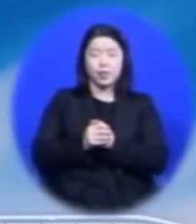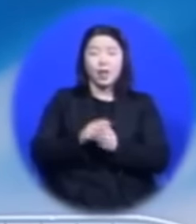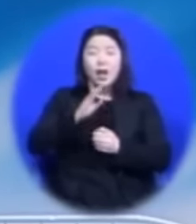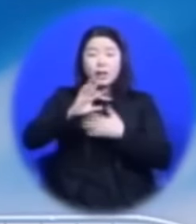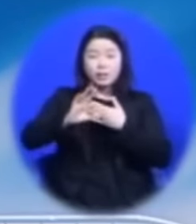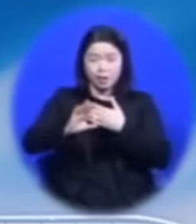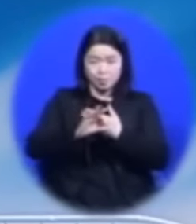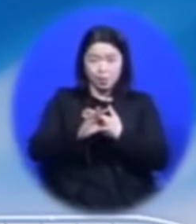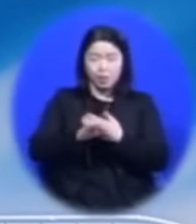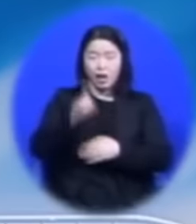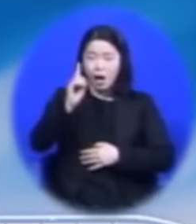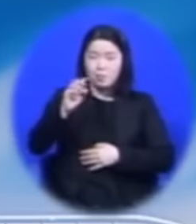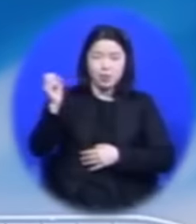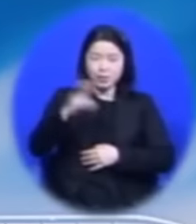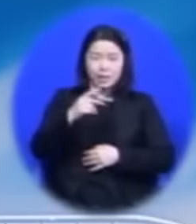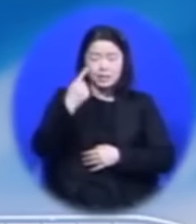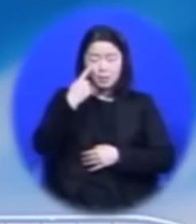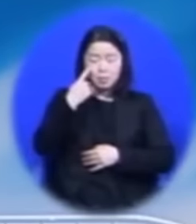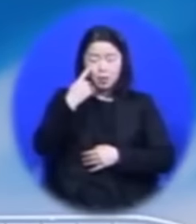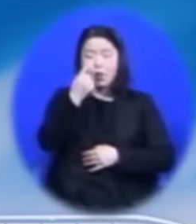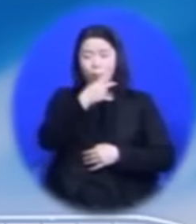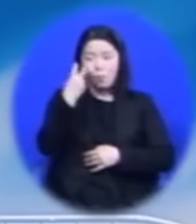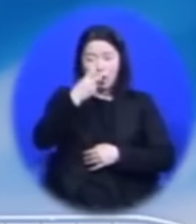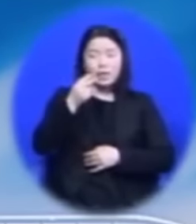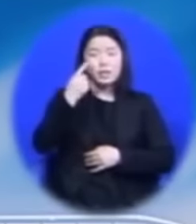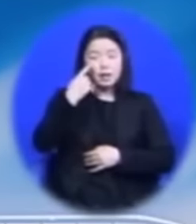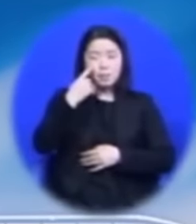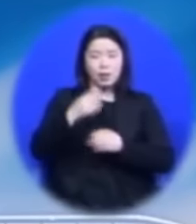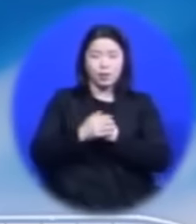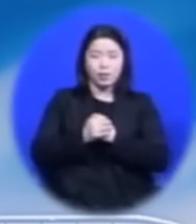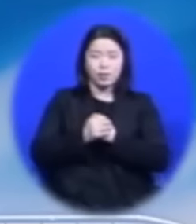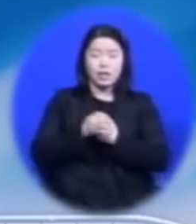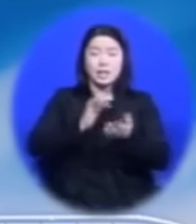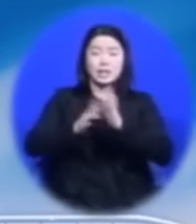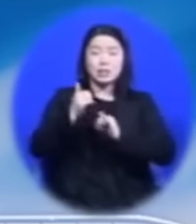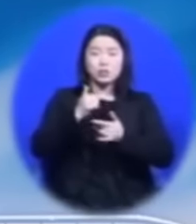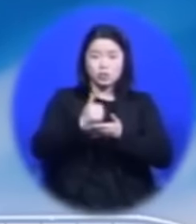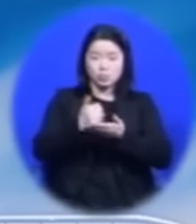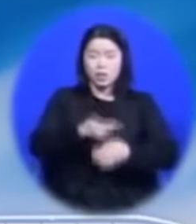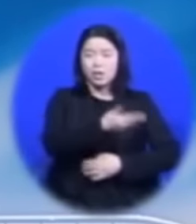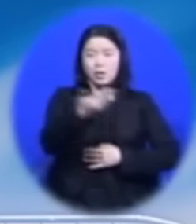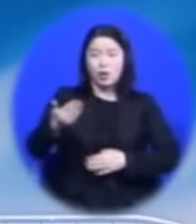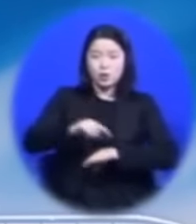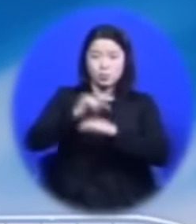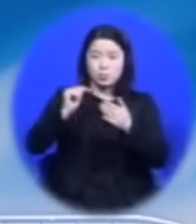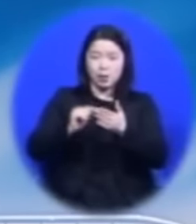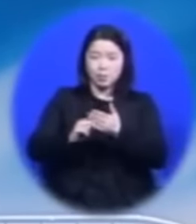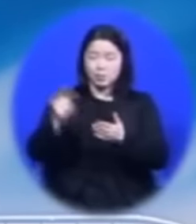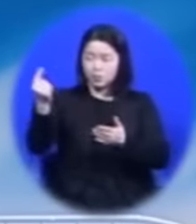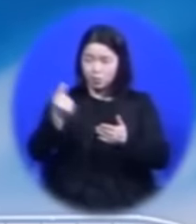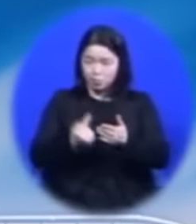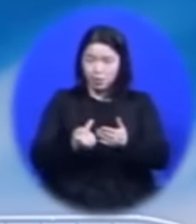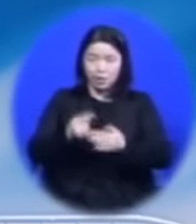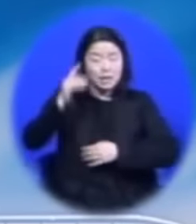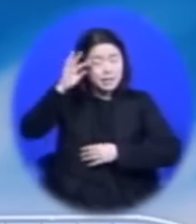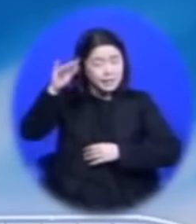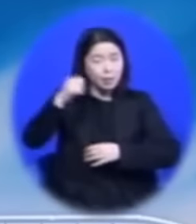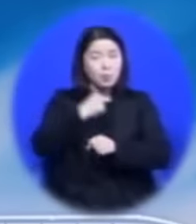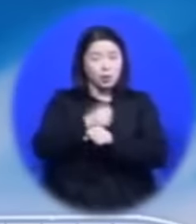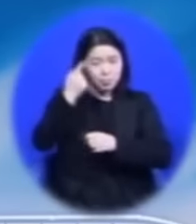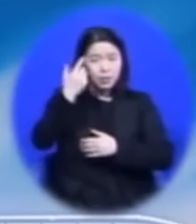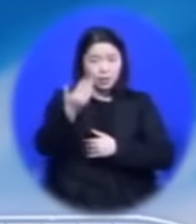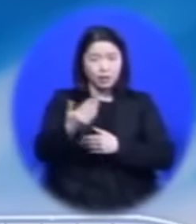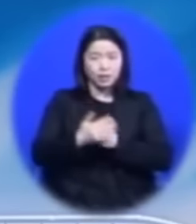그렇다면 한번 다시 확인해 보시기 바랍니다. 여러분은 예수님이 여러분의 마음에 임하시기를 사모하십니까?